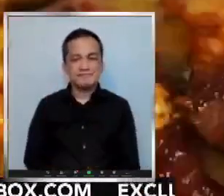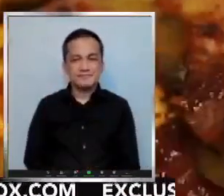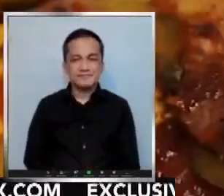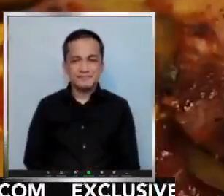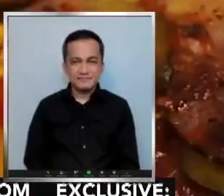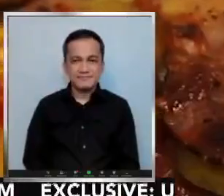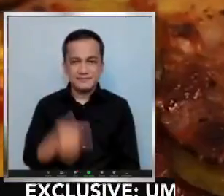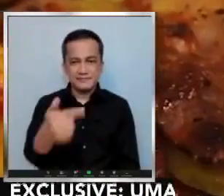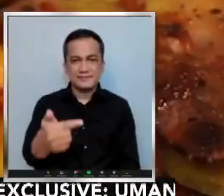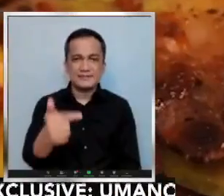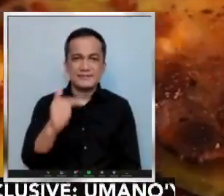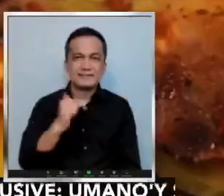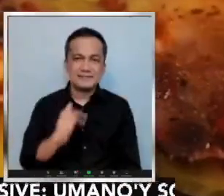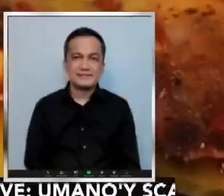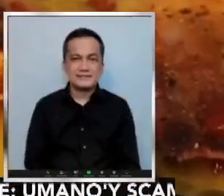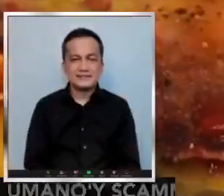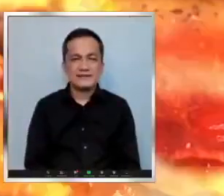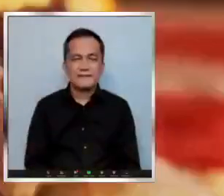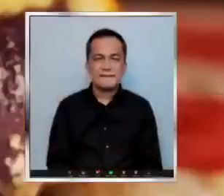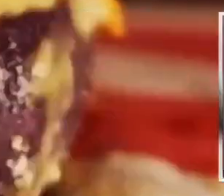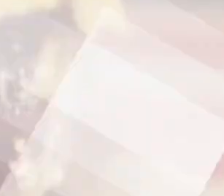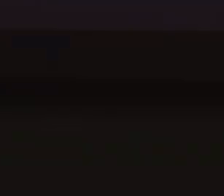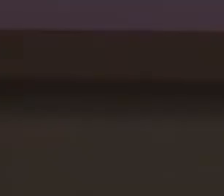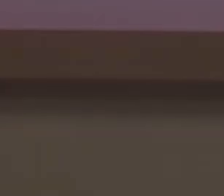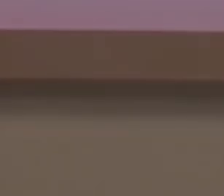Nakatutok, 24 Oras.